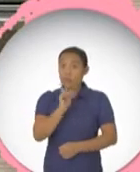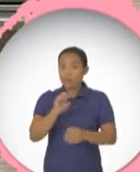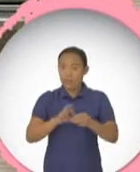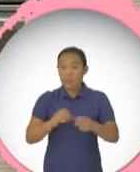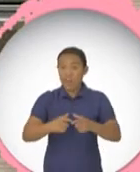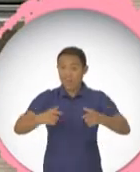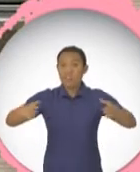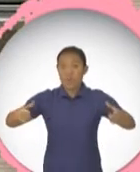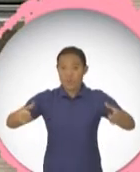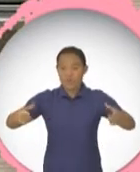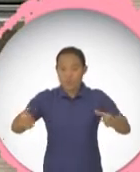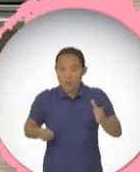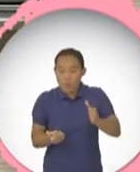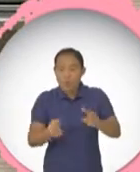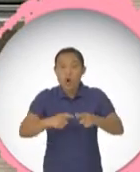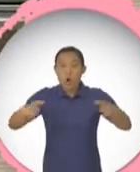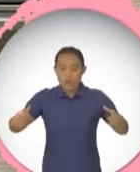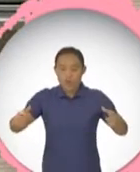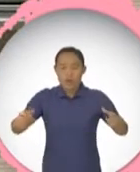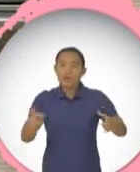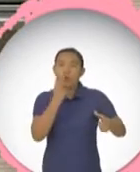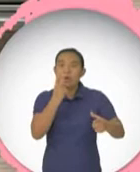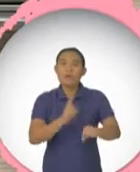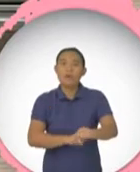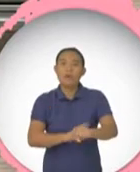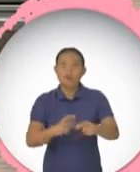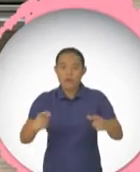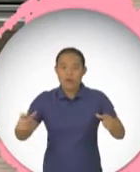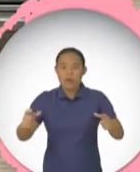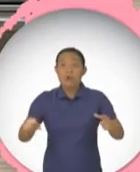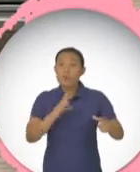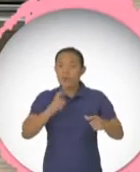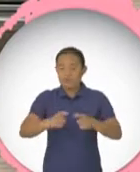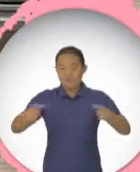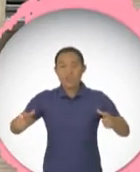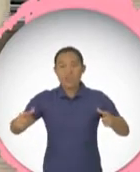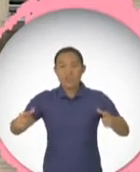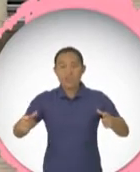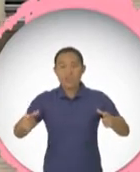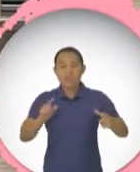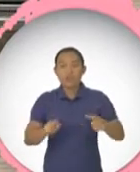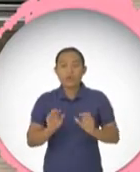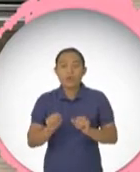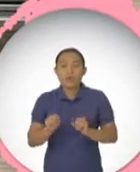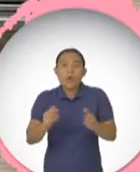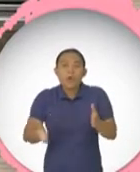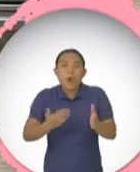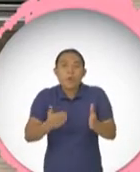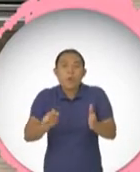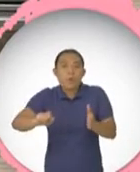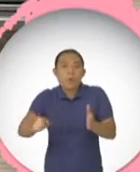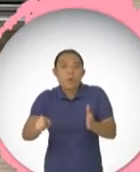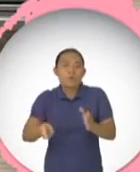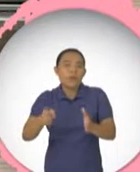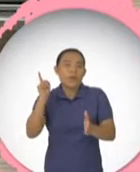ผมเตาอบแบบใหญ ่นี่ขึ้นอยู่กับระยะเวลาค่ะยิ่งเตาอบใหญ่มากยิ่งใช้ระยะเวลาในการวอร์มนานทีนี้ดูนิดนึงถ้